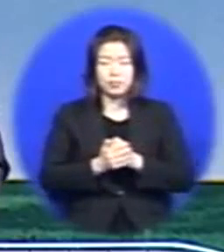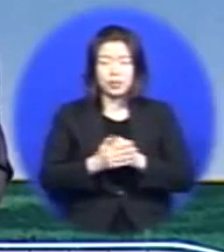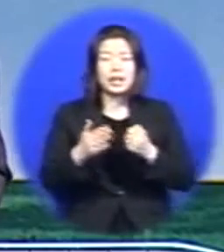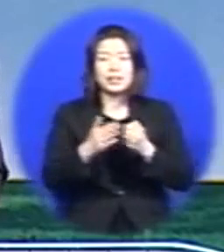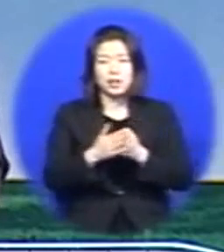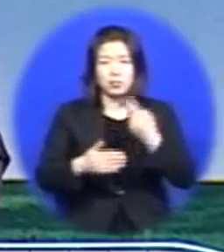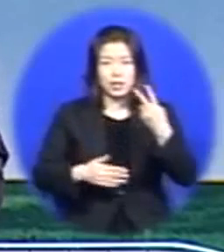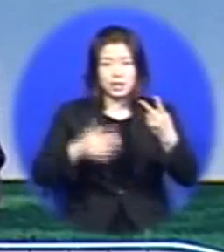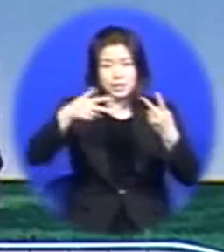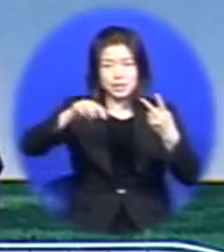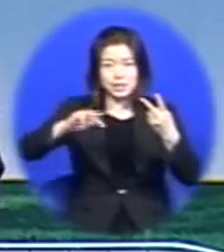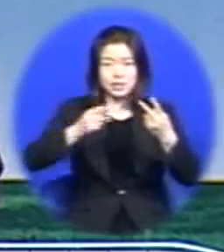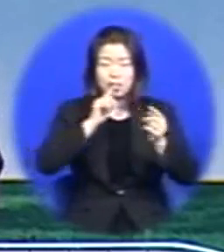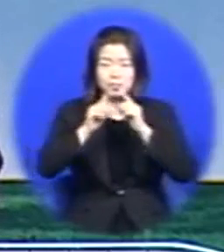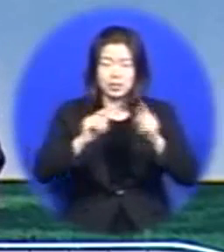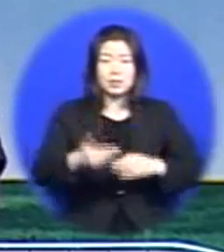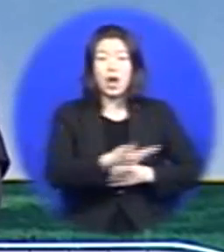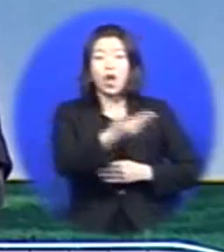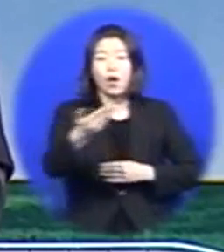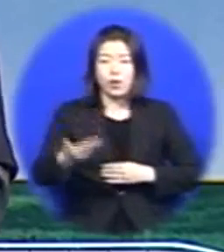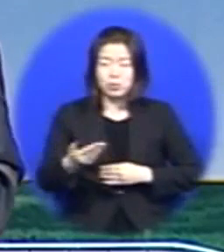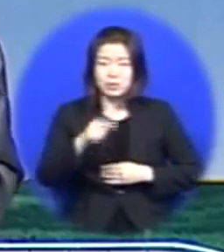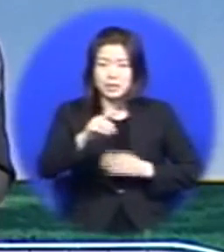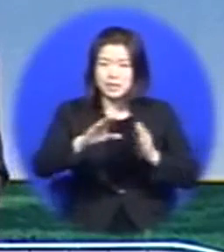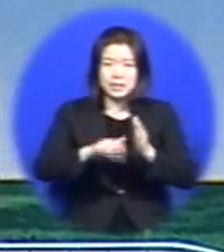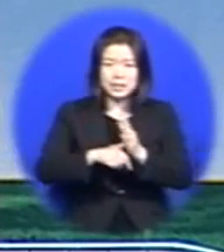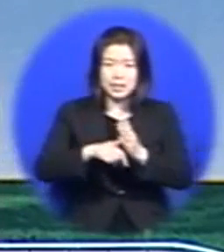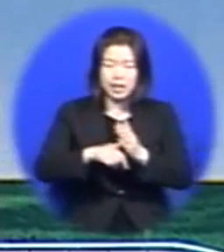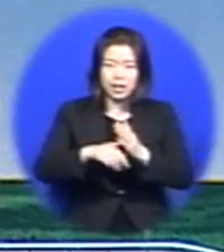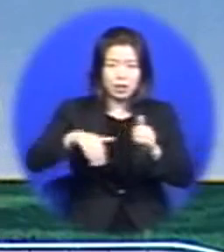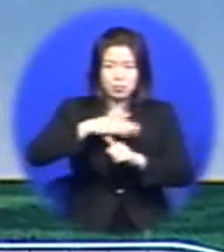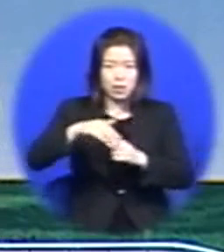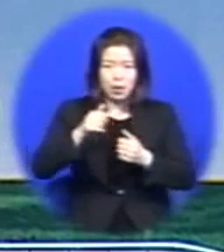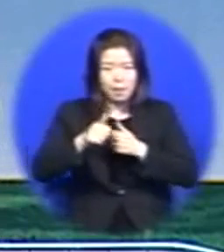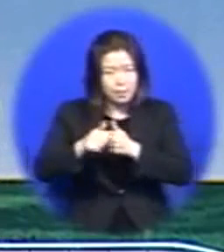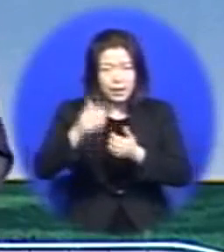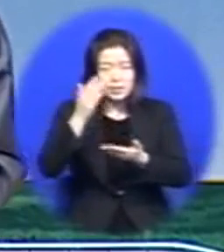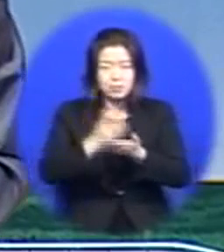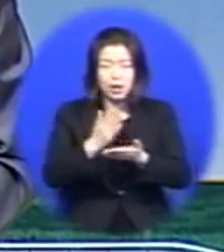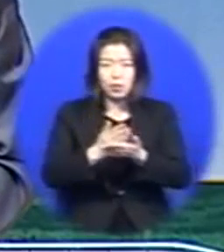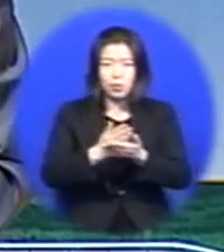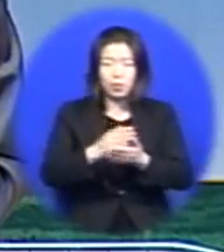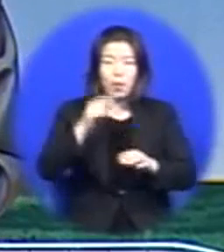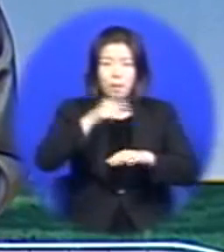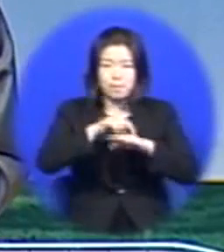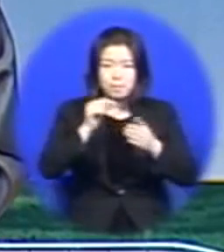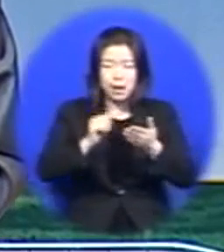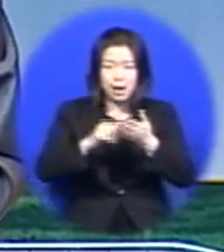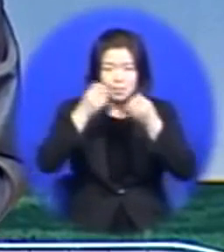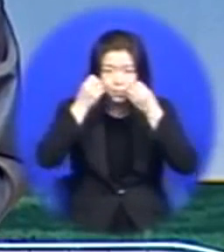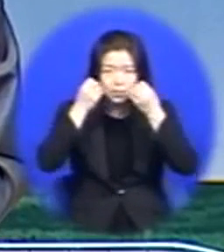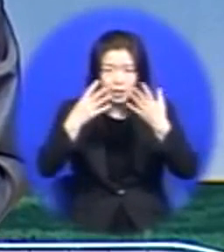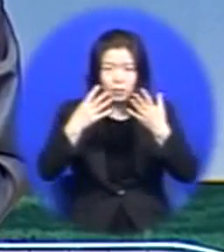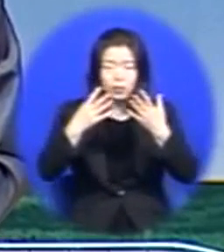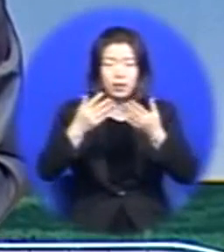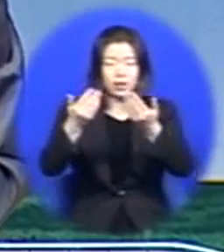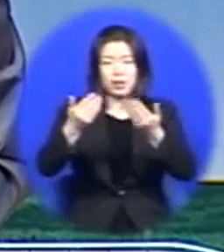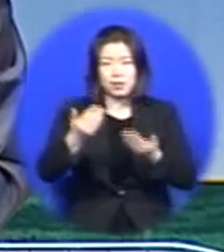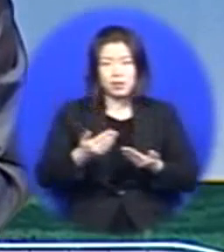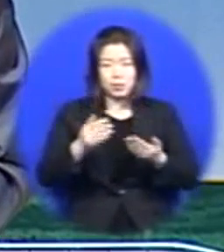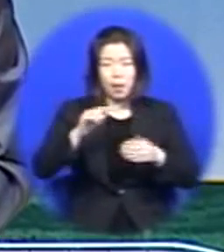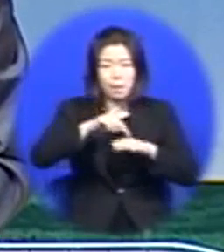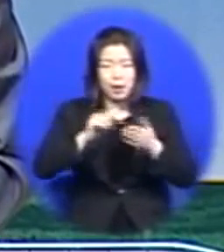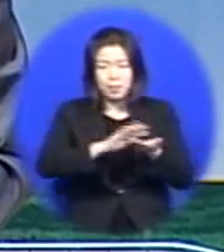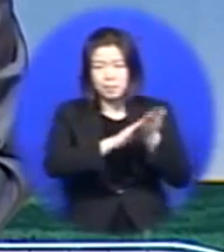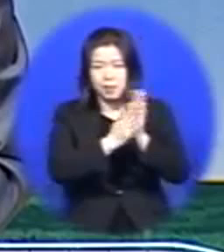그래서 2절 말씀에 여러분은 이 시대의 풍조를 본받지 말고 마음을 새롭게 함으로 변화를 받아서